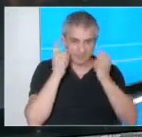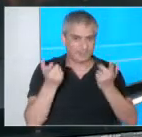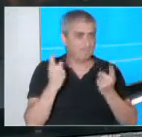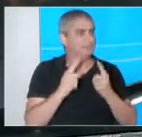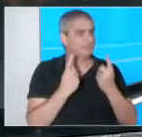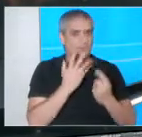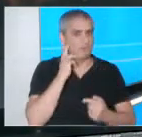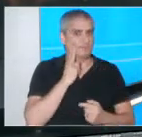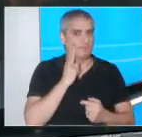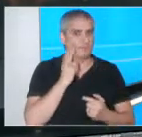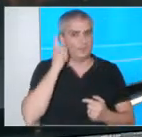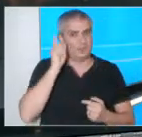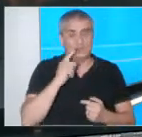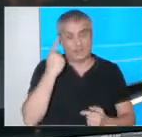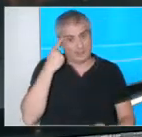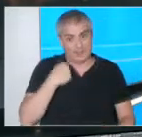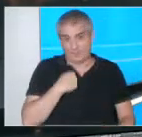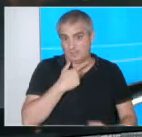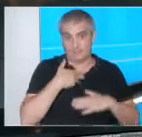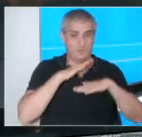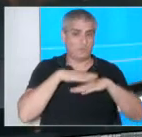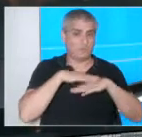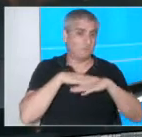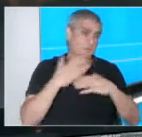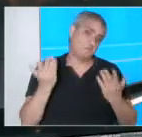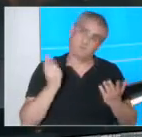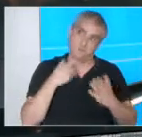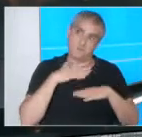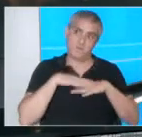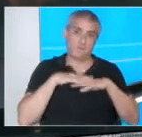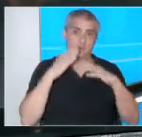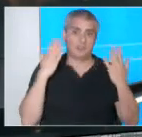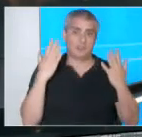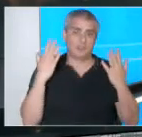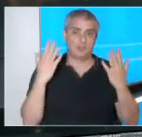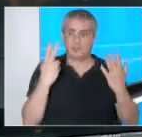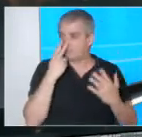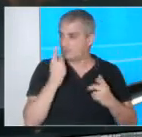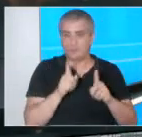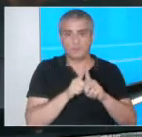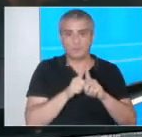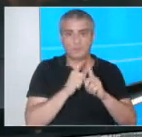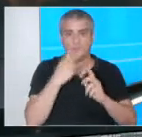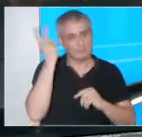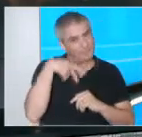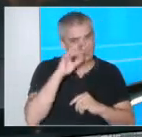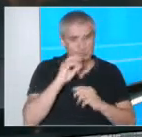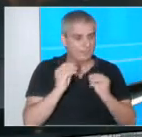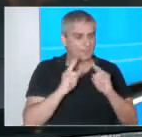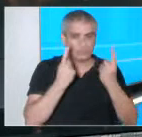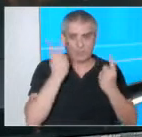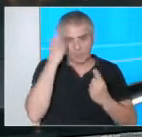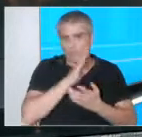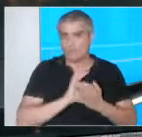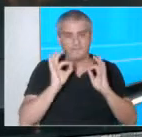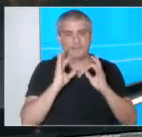אירוע מביך של, לא יודע, לדעתי כמומחה מהצד, לא מומחה גדול, זה נראה פשוט חוסר הבנה של האירוע, לא